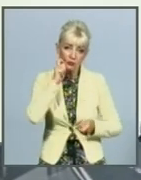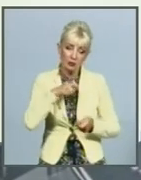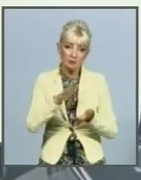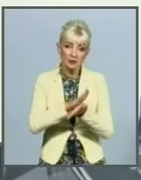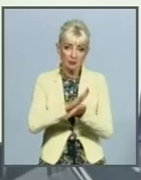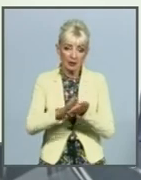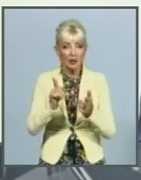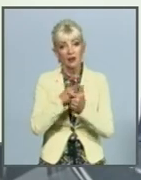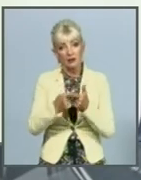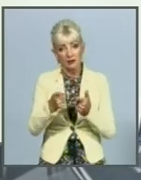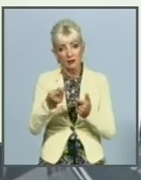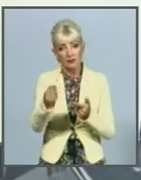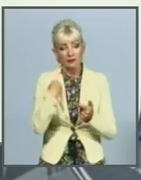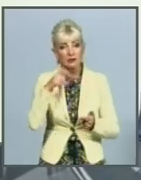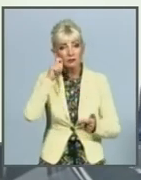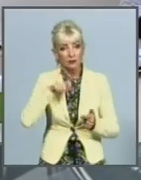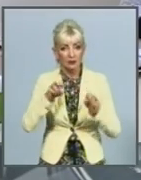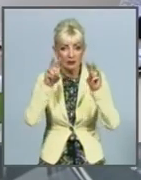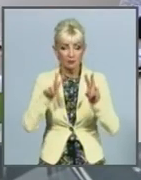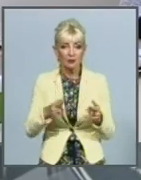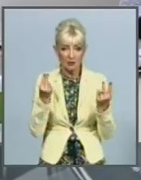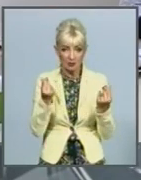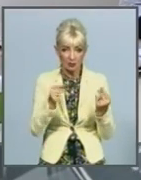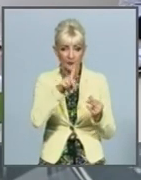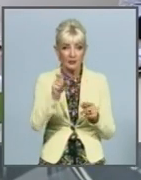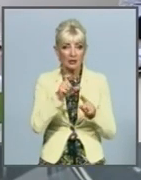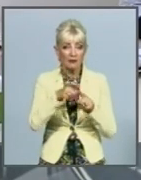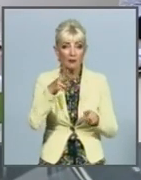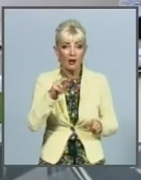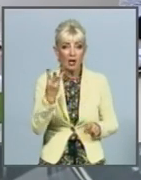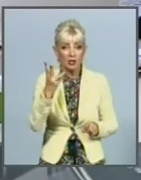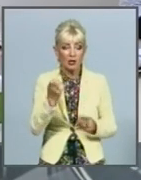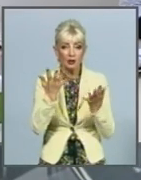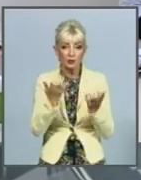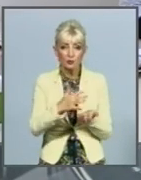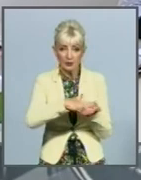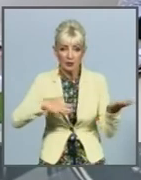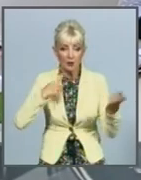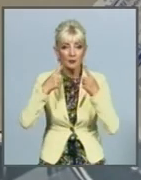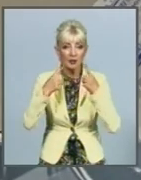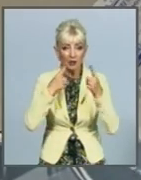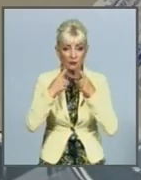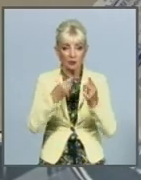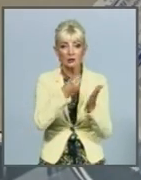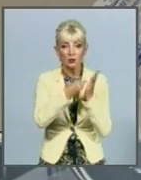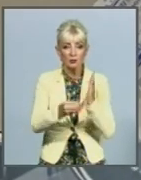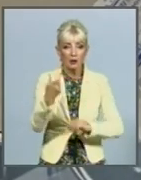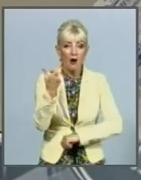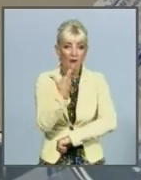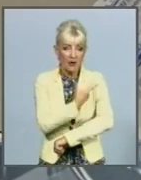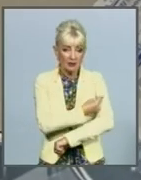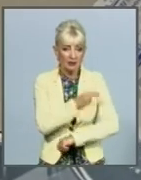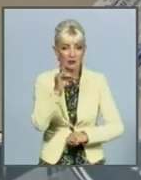безкоштовно, чи вона буде надаватись за спецціною. За словами Ляшка, ще ведуться переговори стосовно закупівлі вакцини і